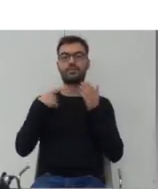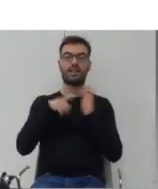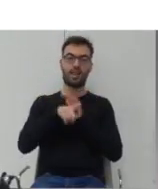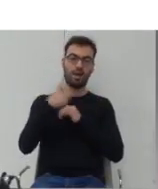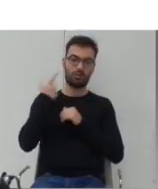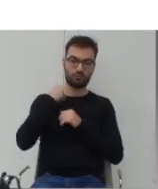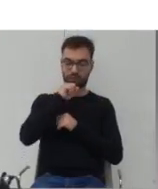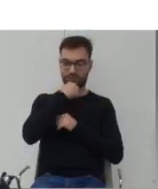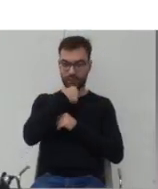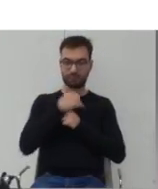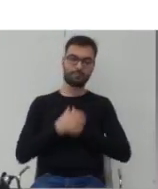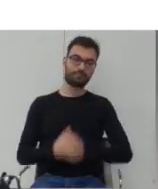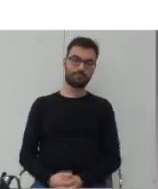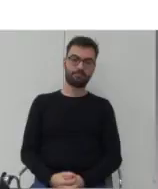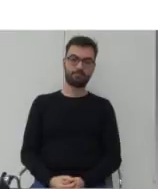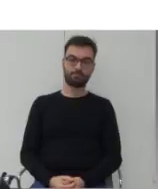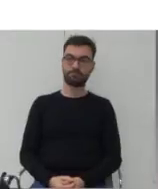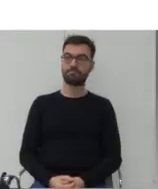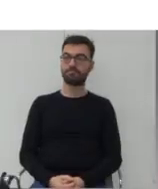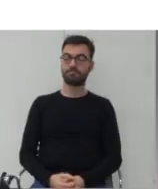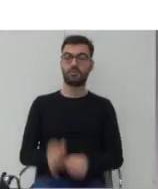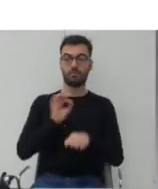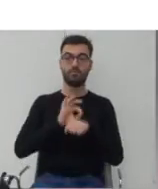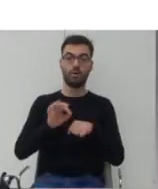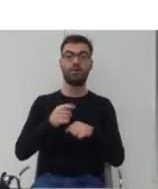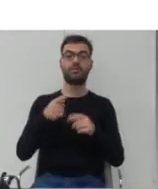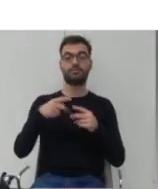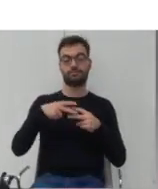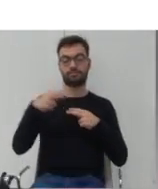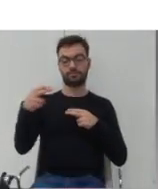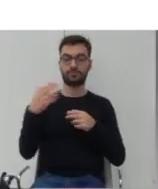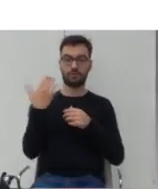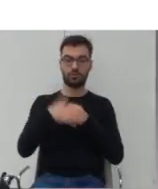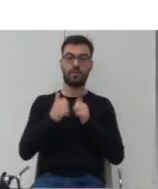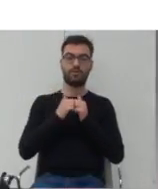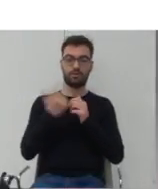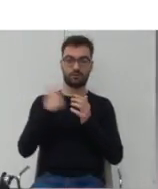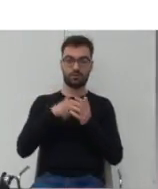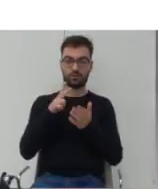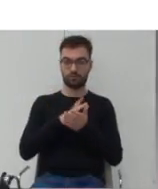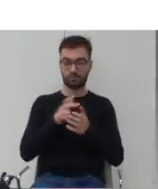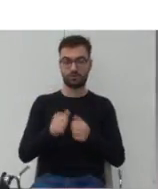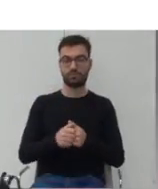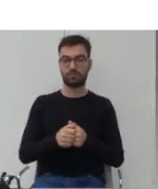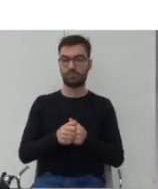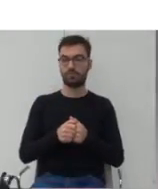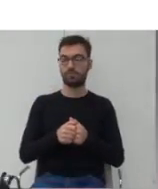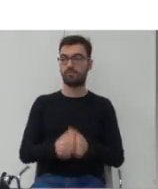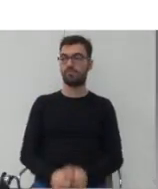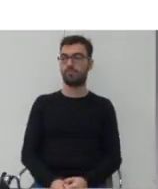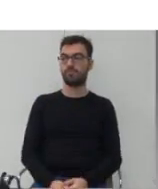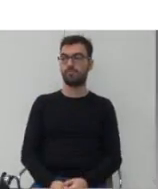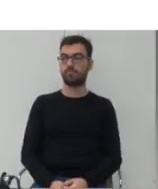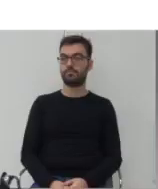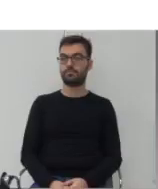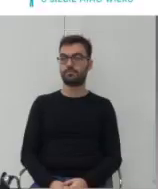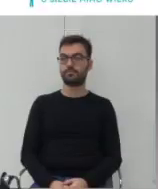osobom starszym. Projekt będzie trwał do września 2018 roku.